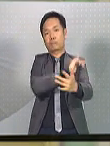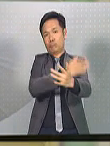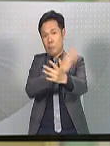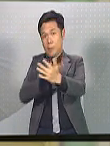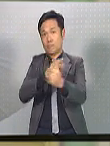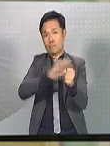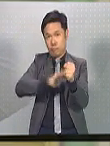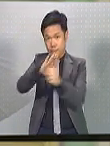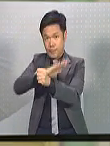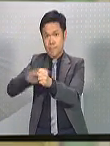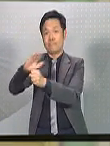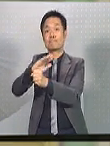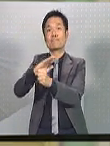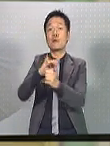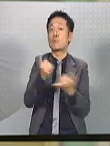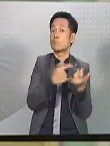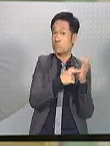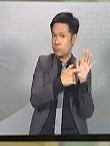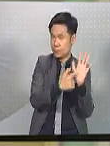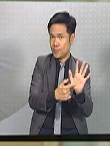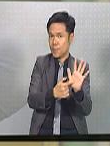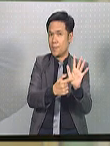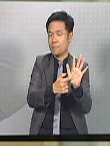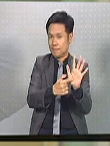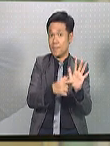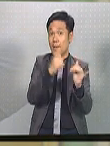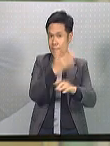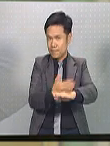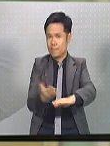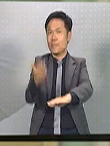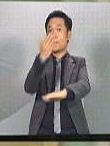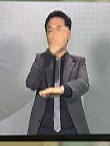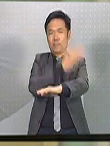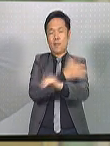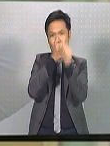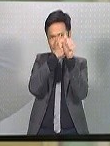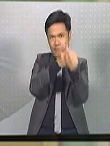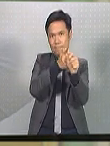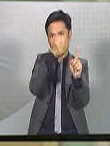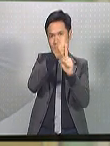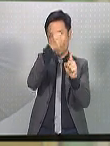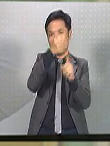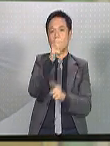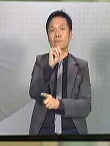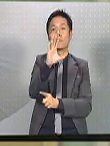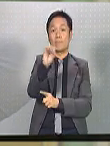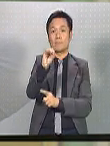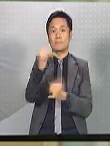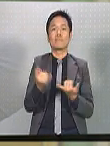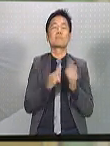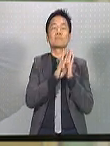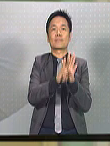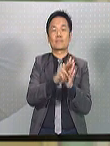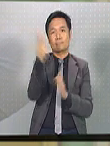Ya jelas menunjukkan peningkatan kepada pomade hdd terus saya bagimu wakil